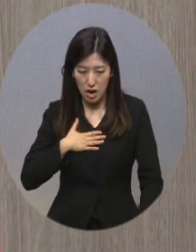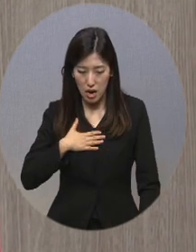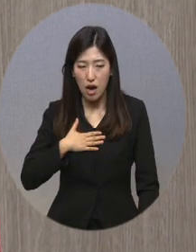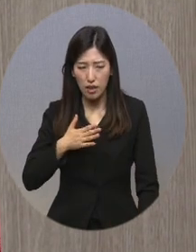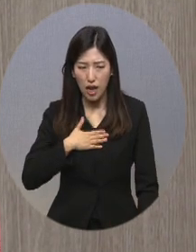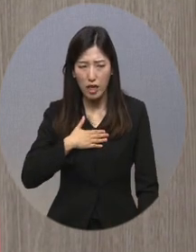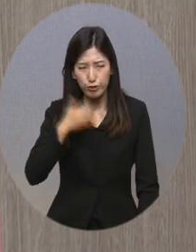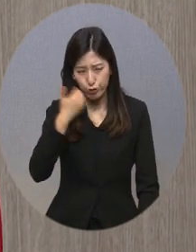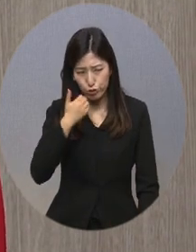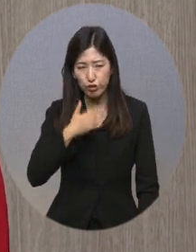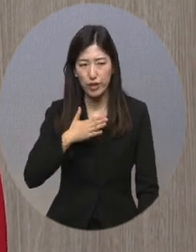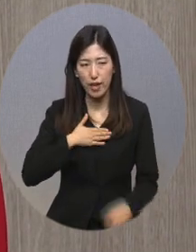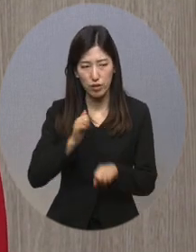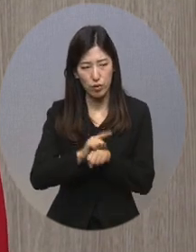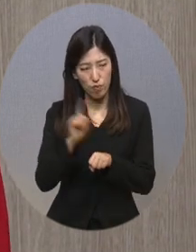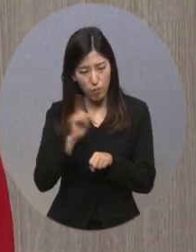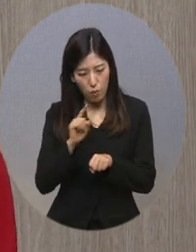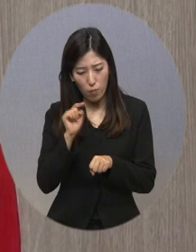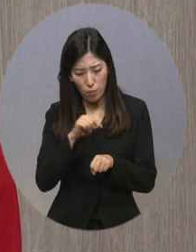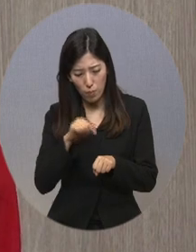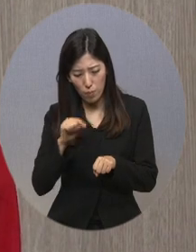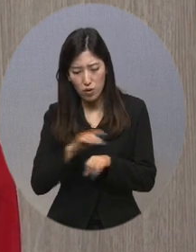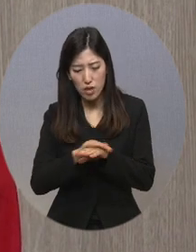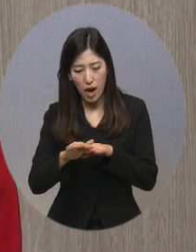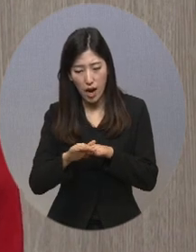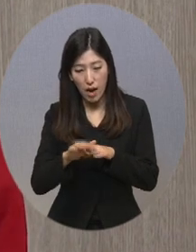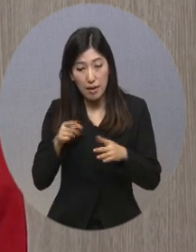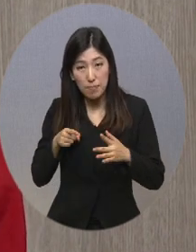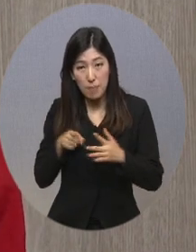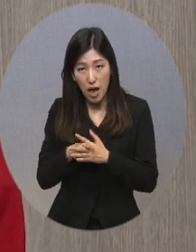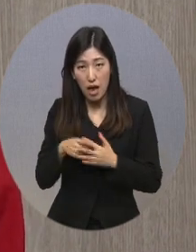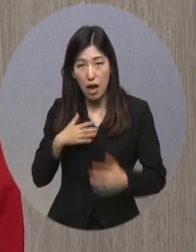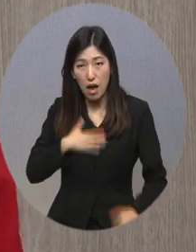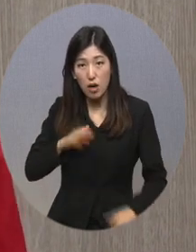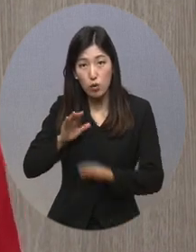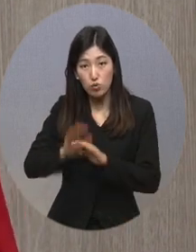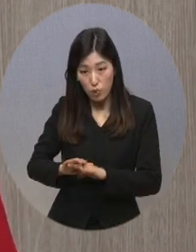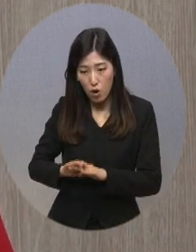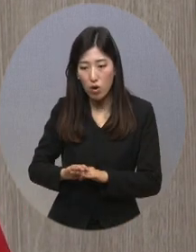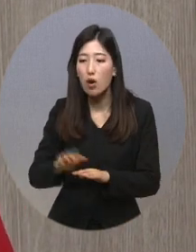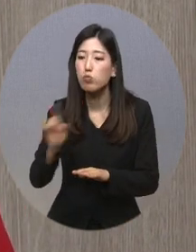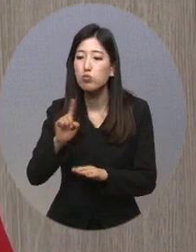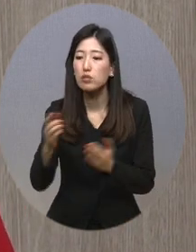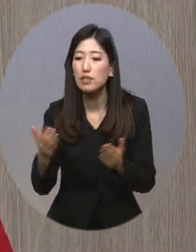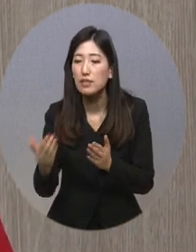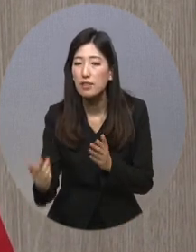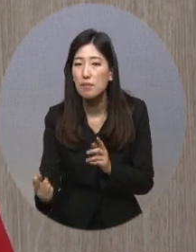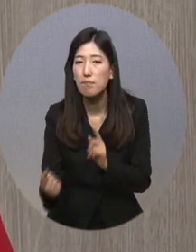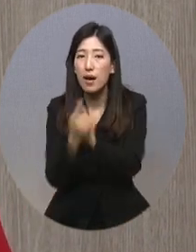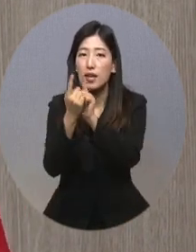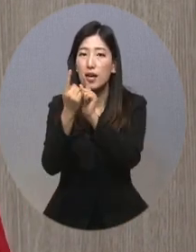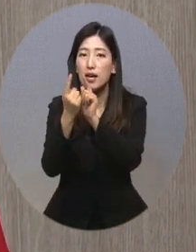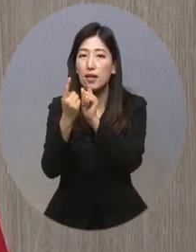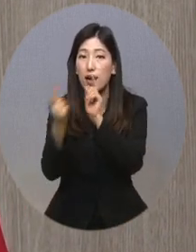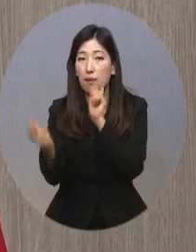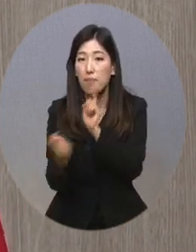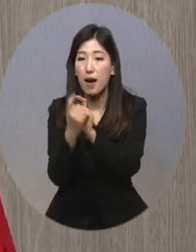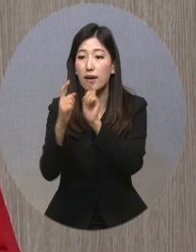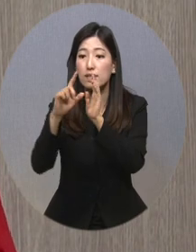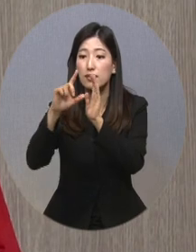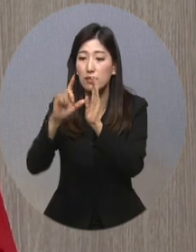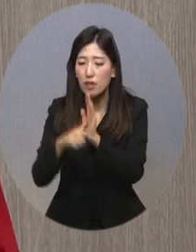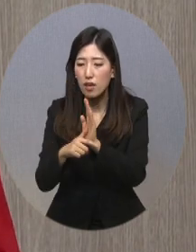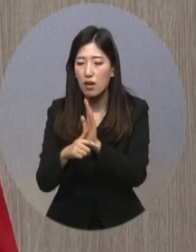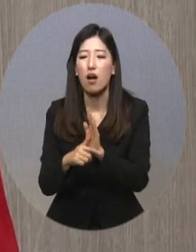되거든요. 예. 예, 그러니까 어떤 상황이 왔을 때 그거를 내가 어떻게 받아들였냐, 그 상황에 대해서. 예. 그래서 그걸 좀